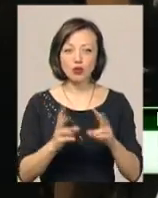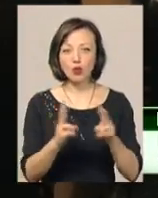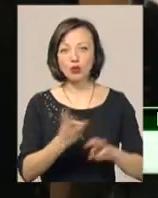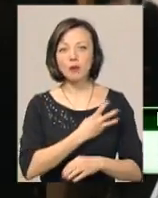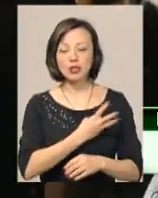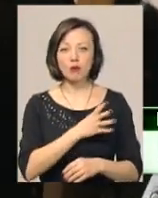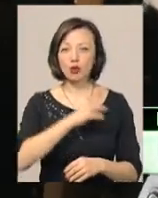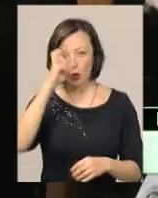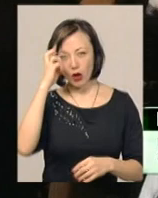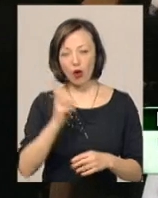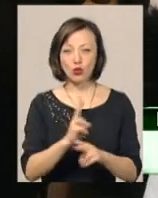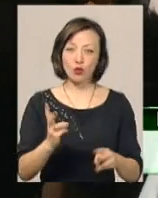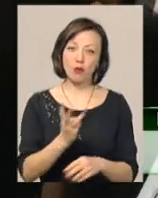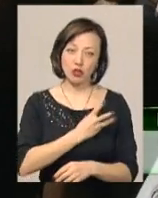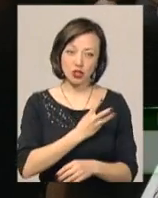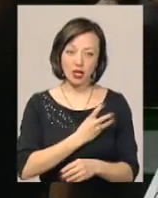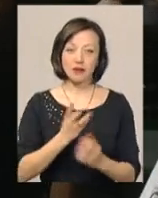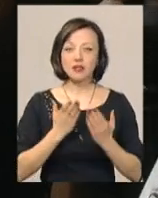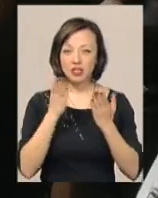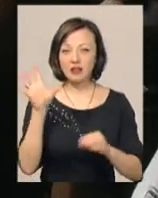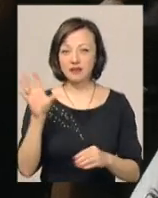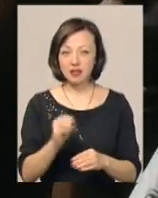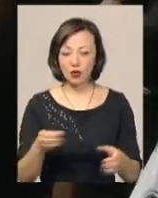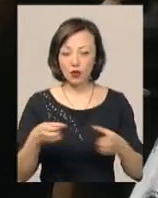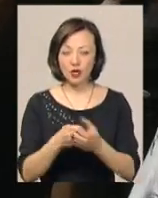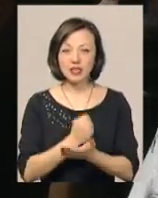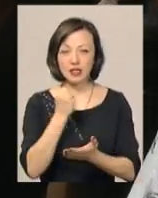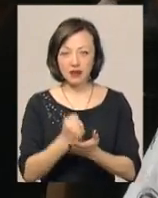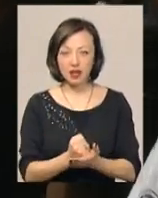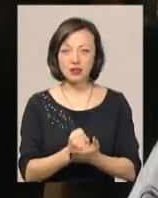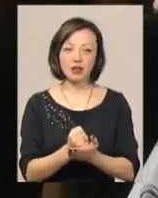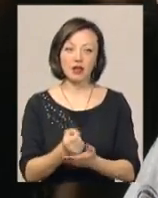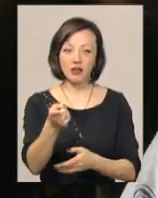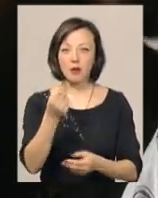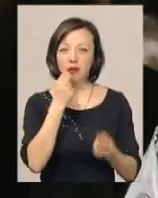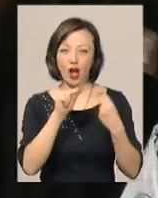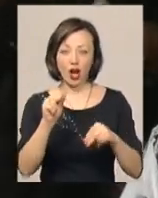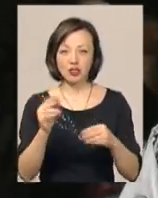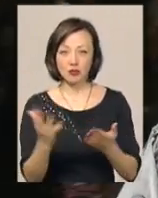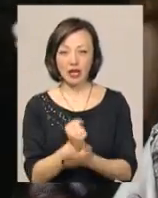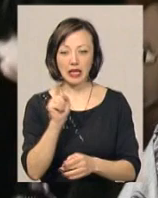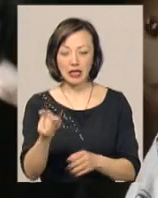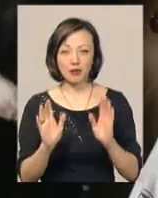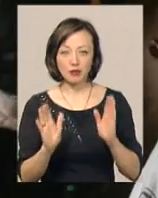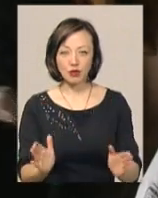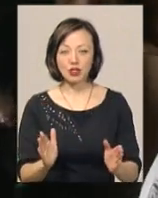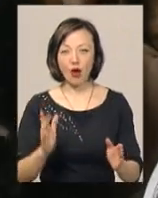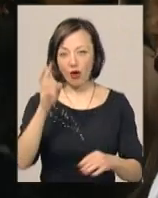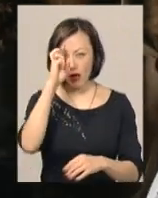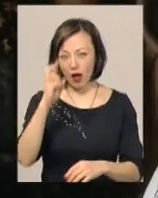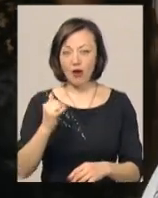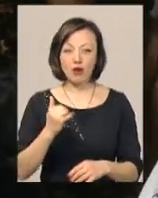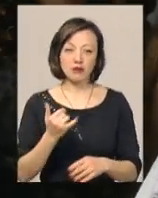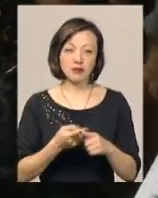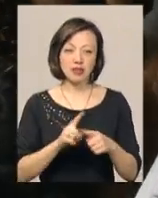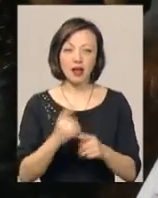бажає бути королевою, хто бажає, читали всі цю роль і весь гурток затверджував. Тебе виходить найкраще. Значить, ти будеш роль королеви грати. Хоча в нас одною